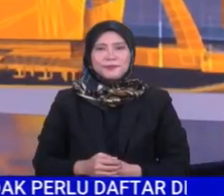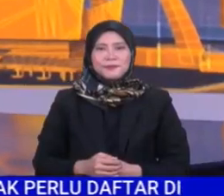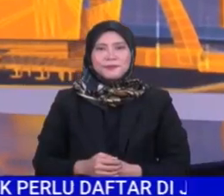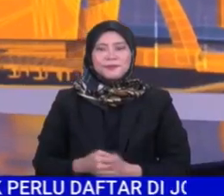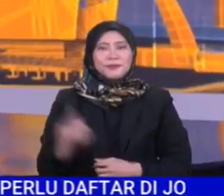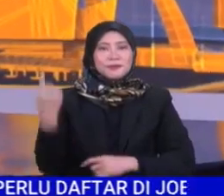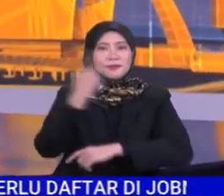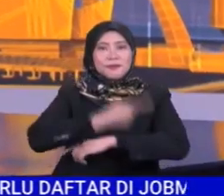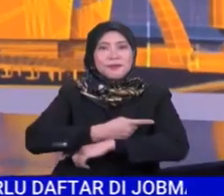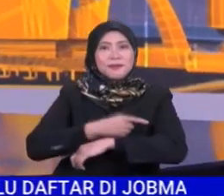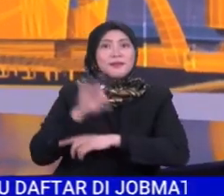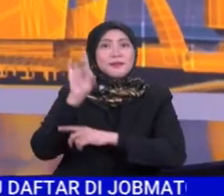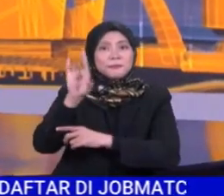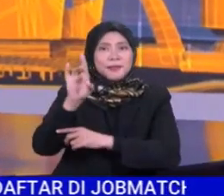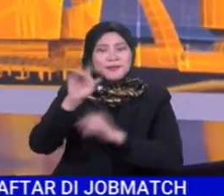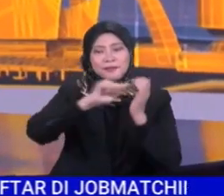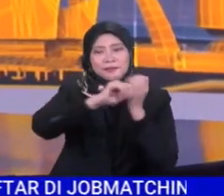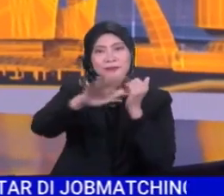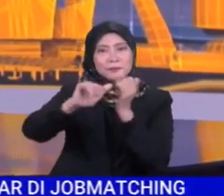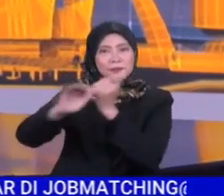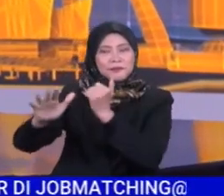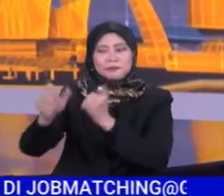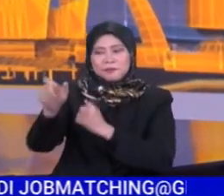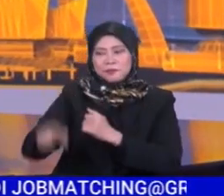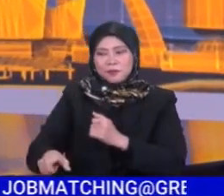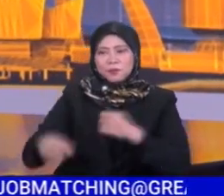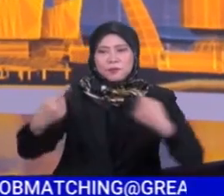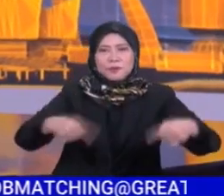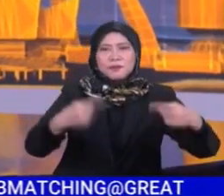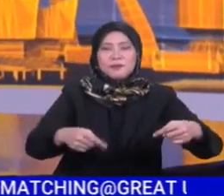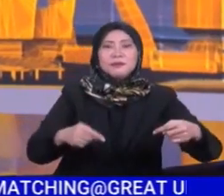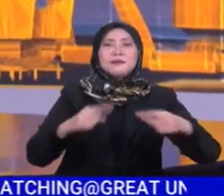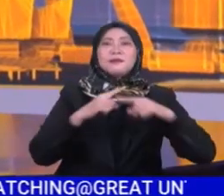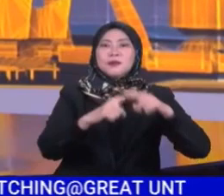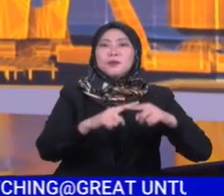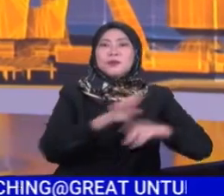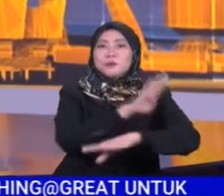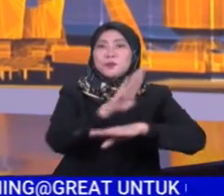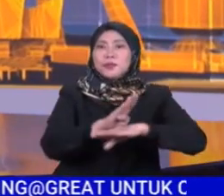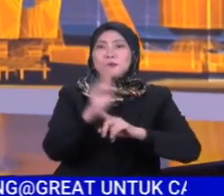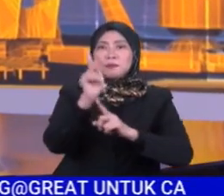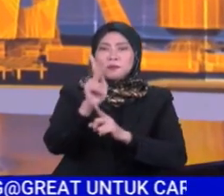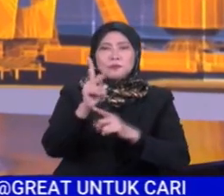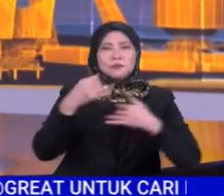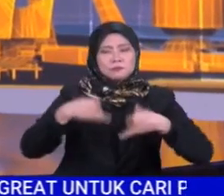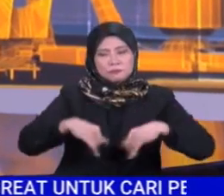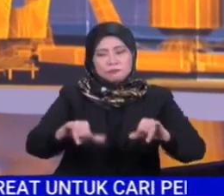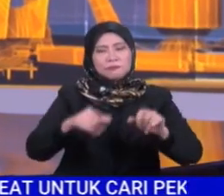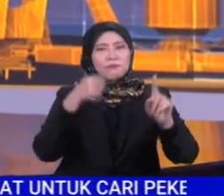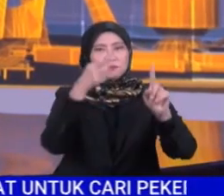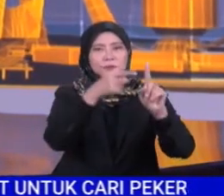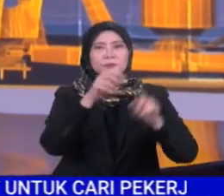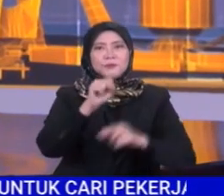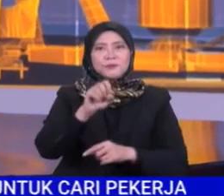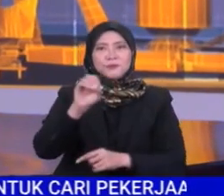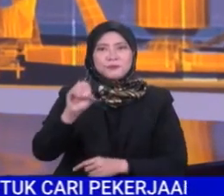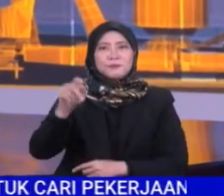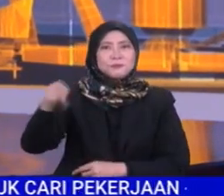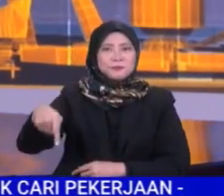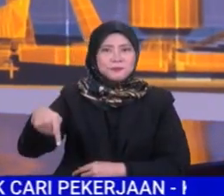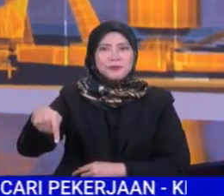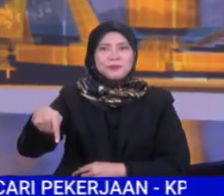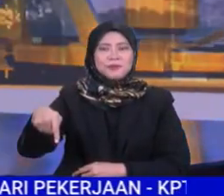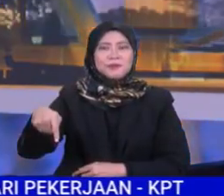Memasuki hari ke-8 berkempen, calon yang bertanding di Dewan Negeri Bukit Kepong dilihat terus mematuhi prosedur operasi